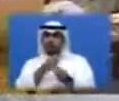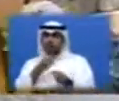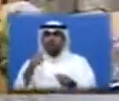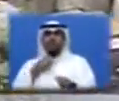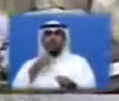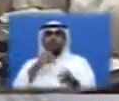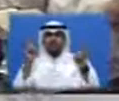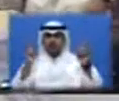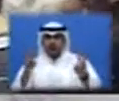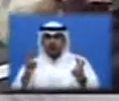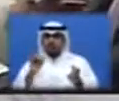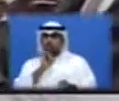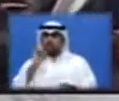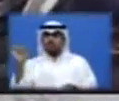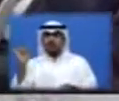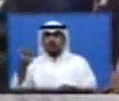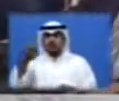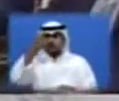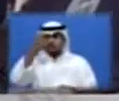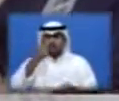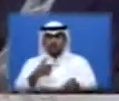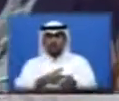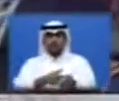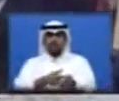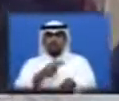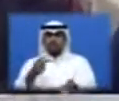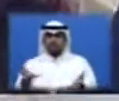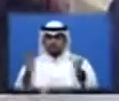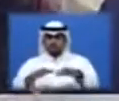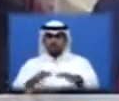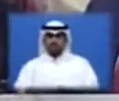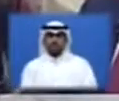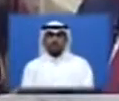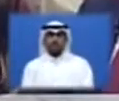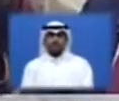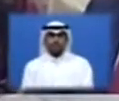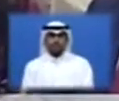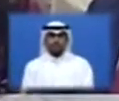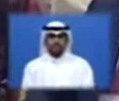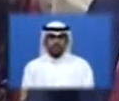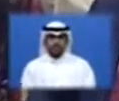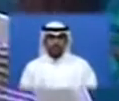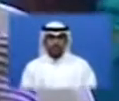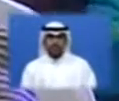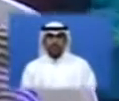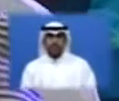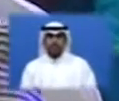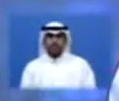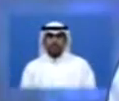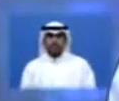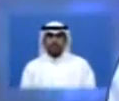والطبية الحديثة للارتقاء بنوعية الحياة والمجتمع. منير الرياحي، تلفزيون دولة الكويت.